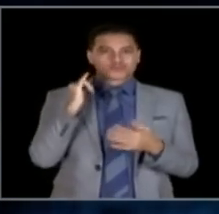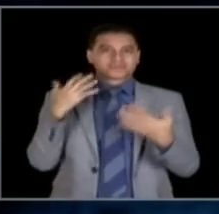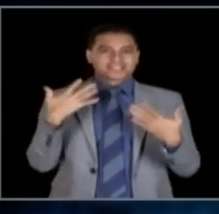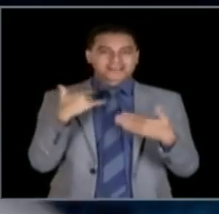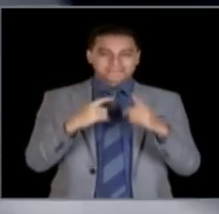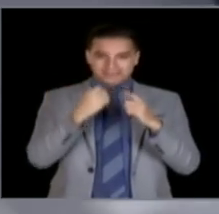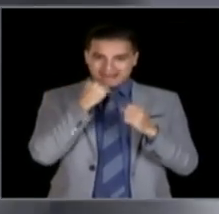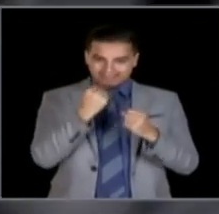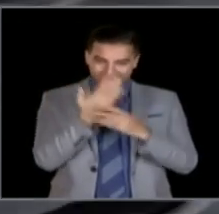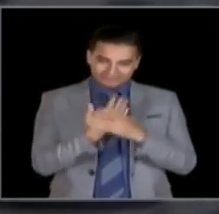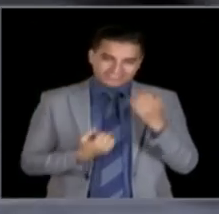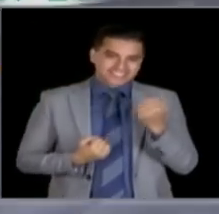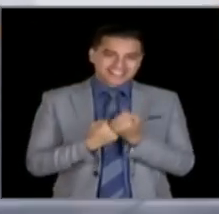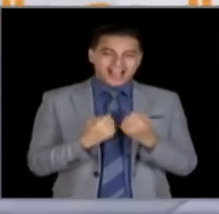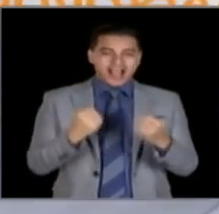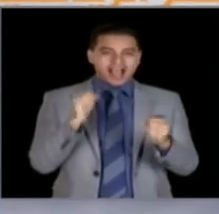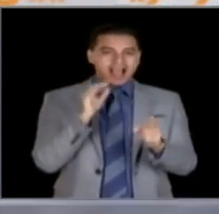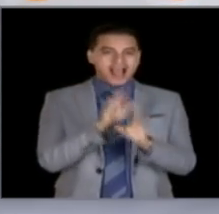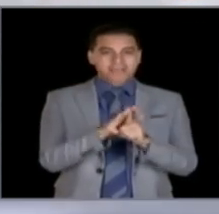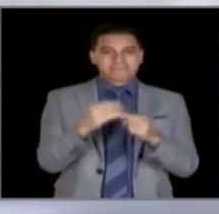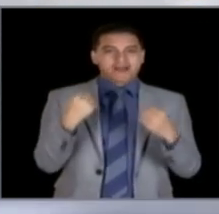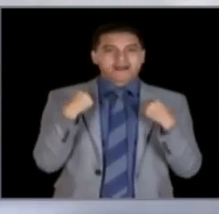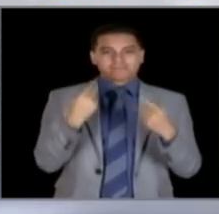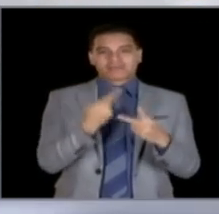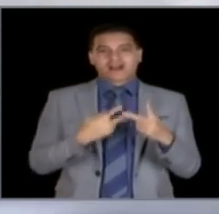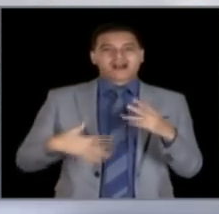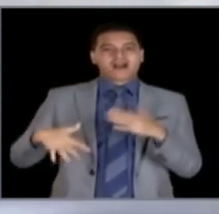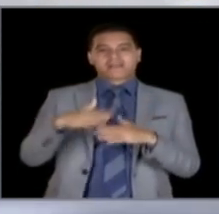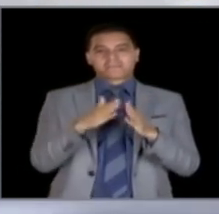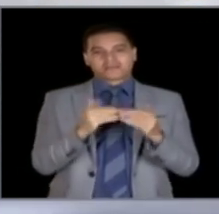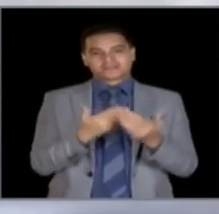11,722,500 جنيه من البنك الأهلي لرعاية أبطال مصر الرياضيين.